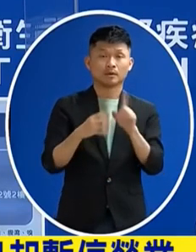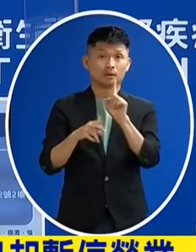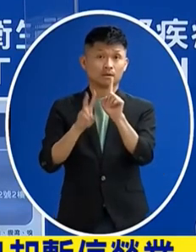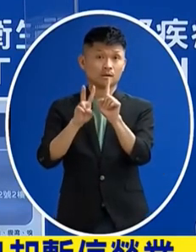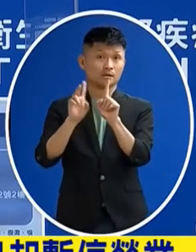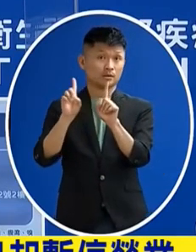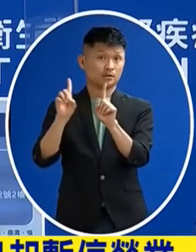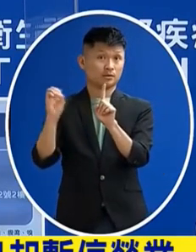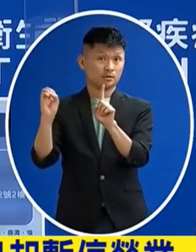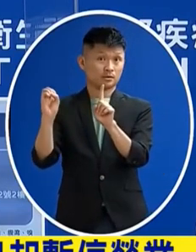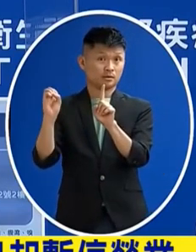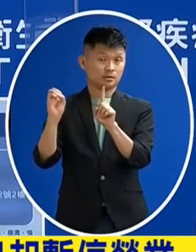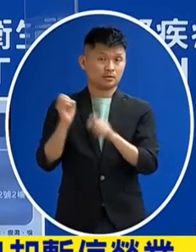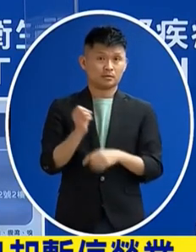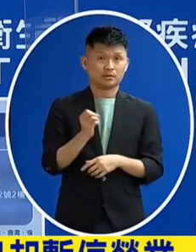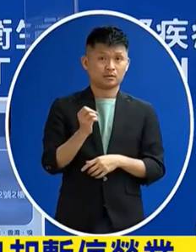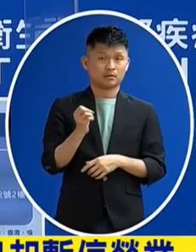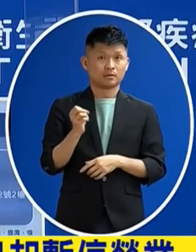1210为